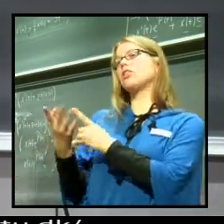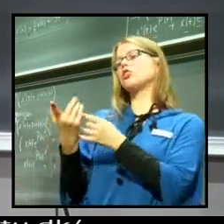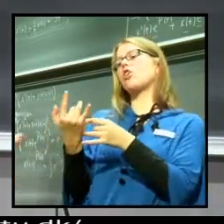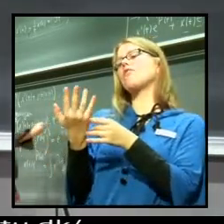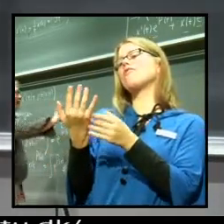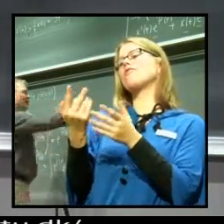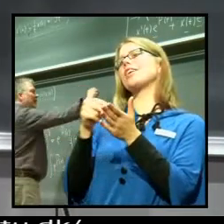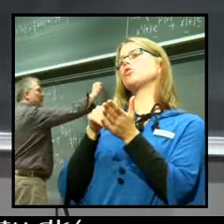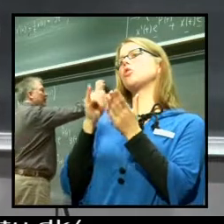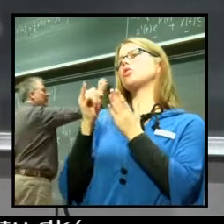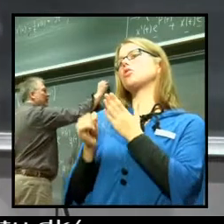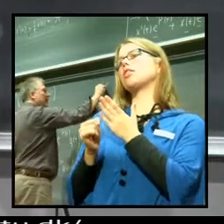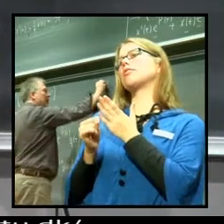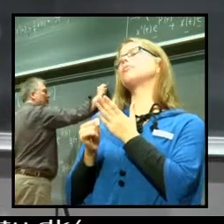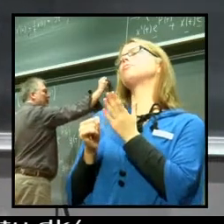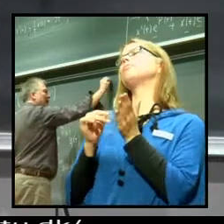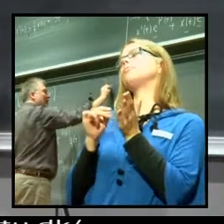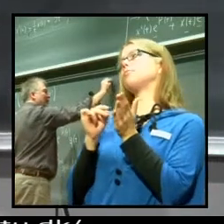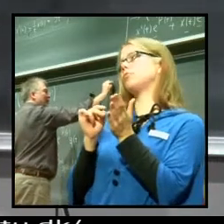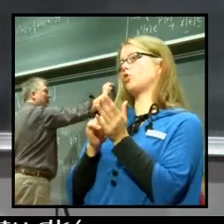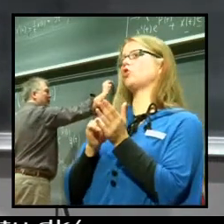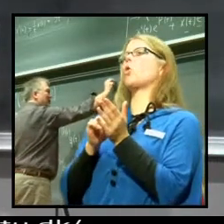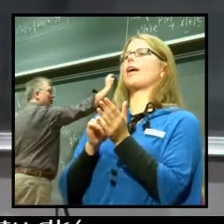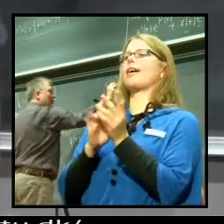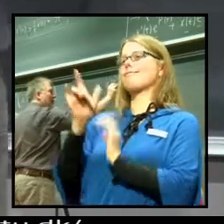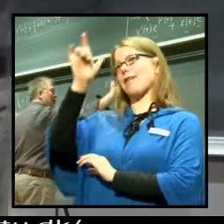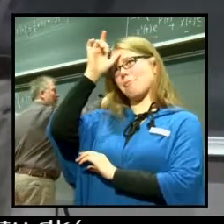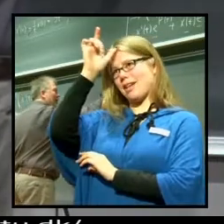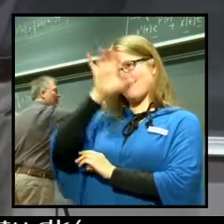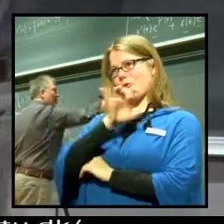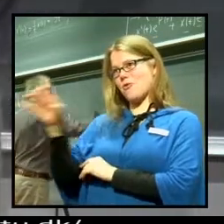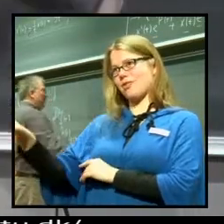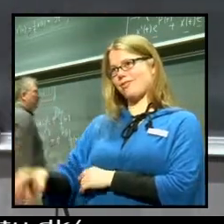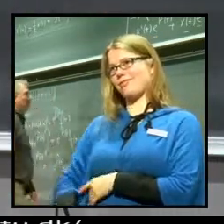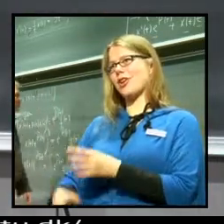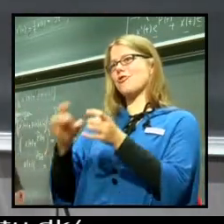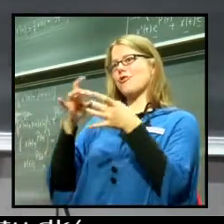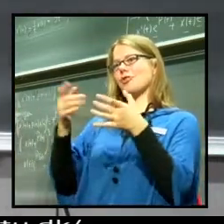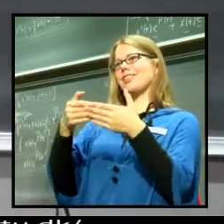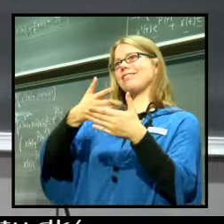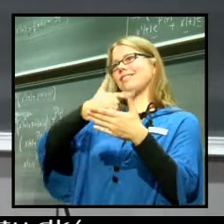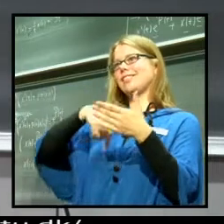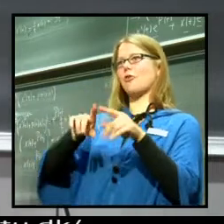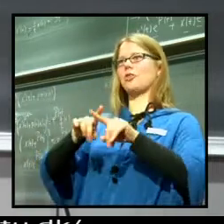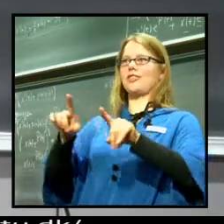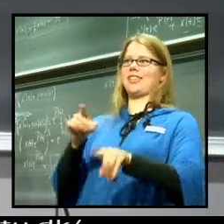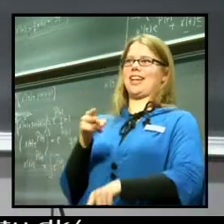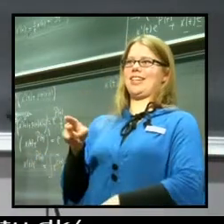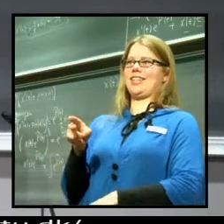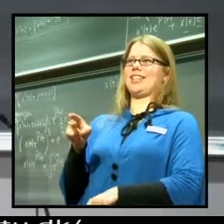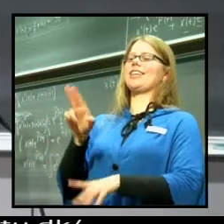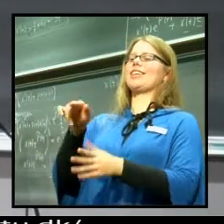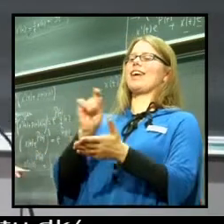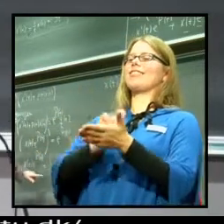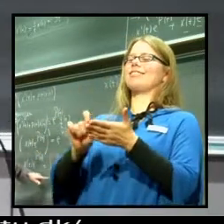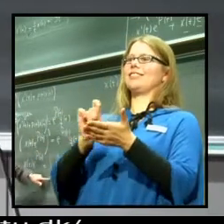at stå? Så kommer der til at stå panserformlen. Løsningen til vores differentialligning kan